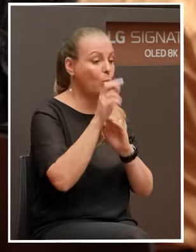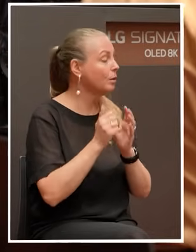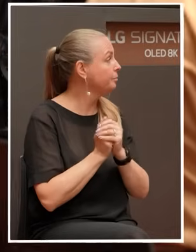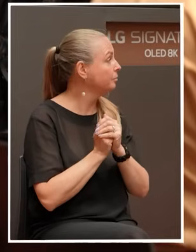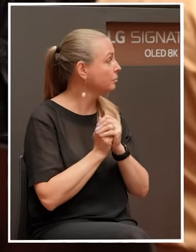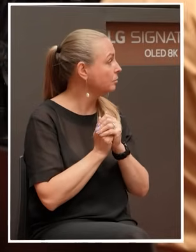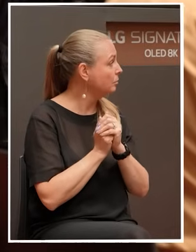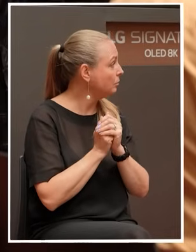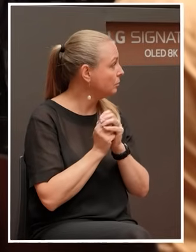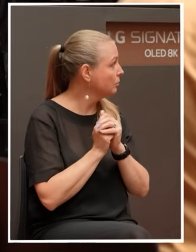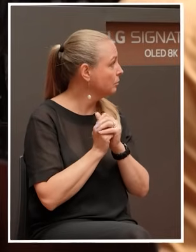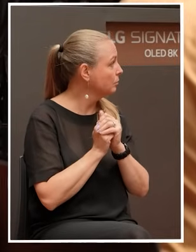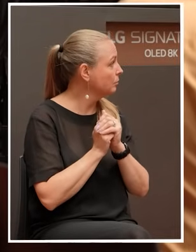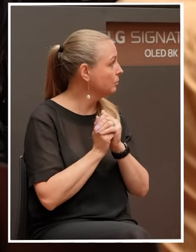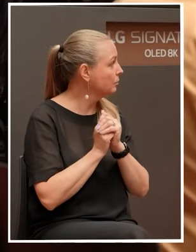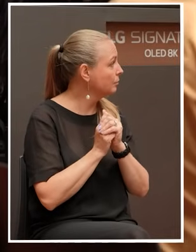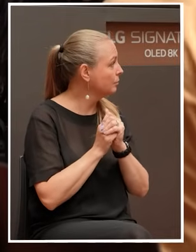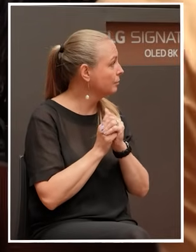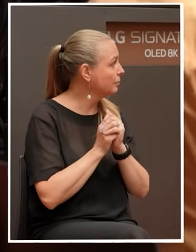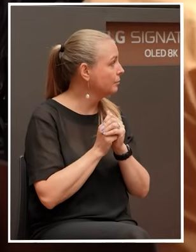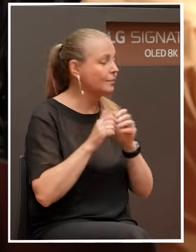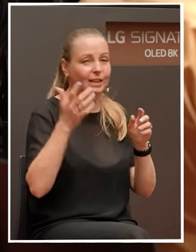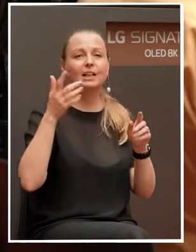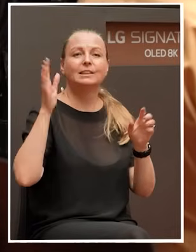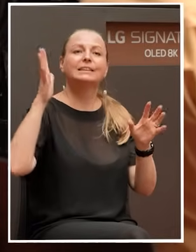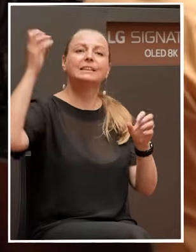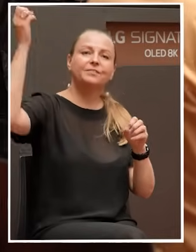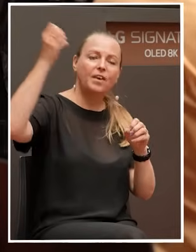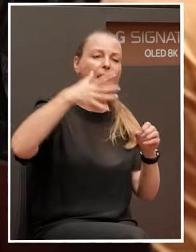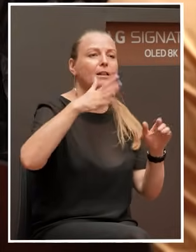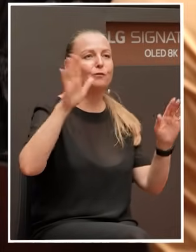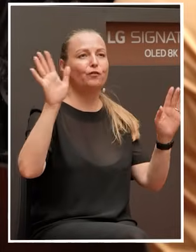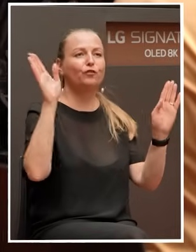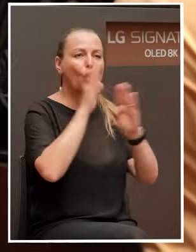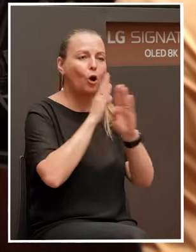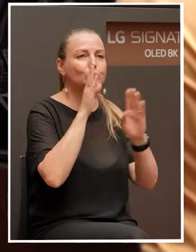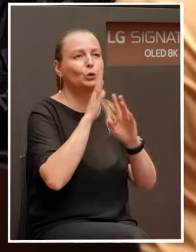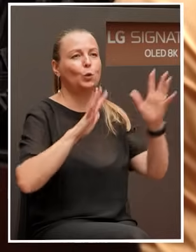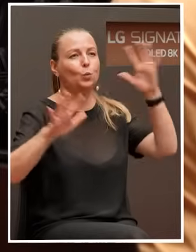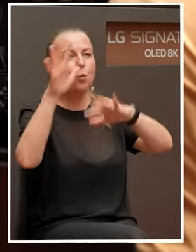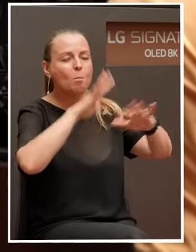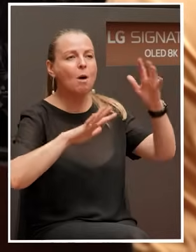собеседует с светом, воздухом, туманом, тенью,